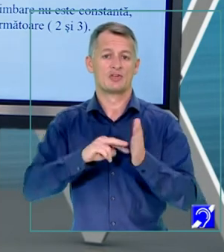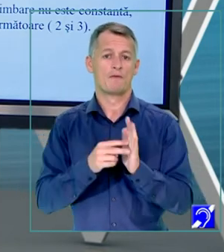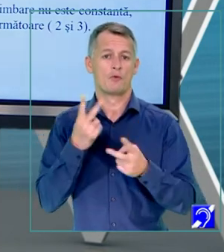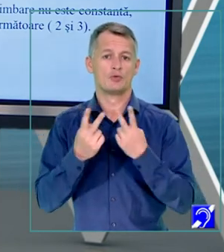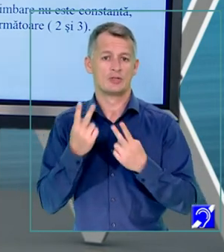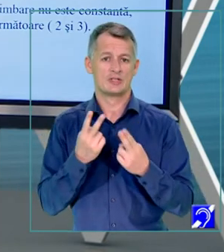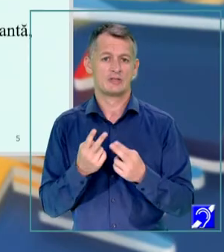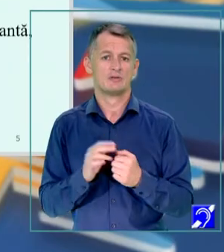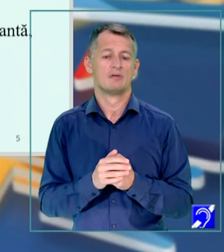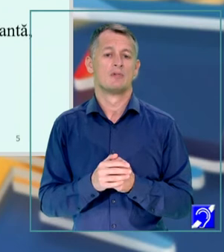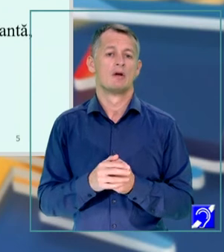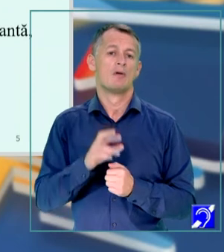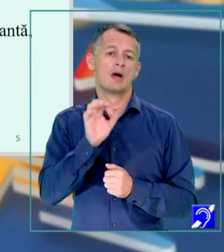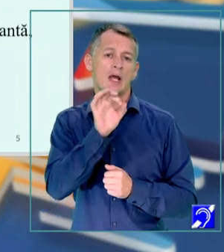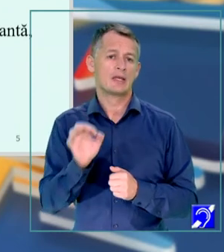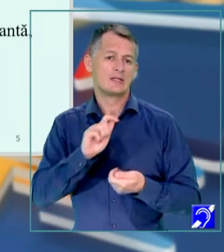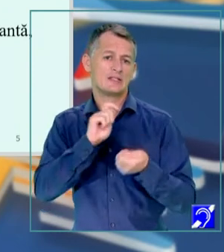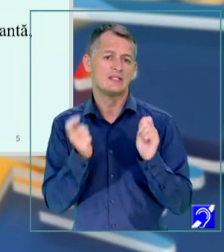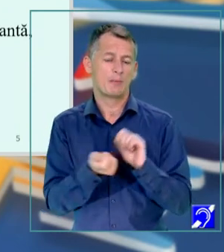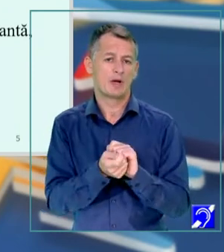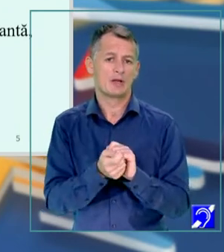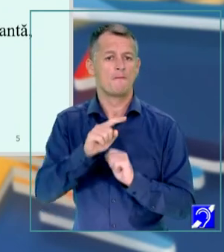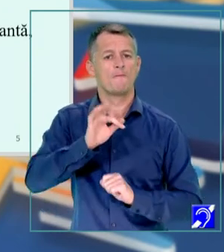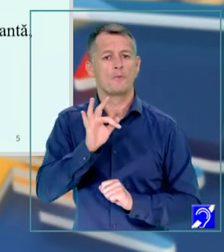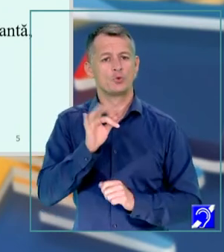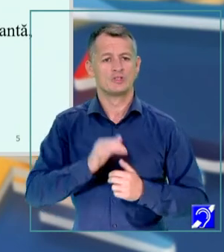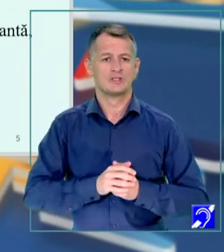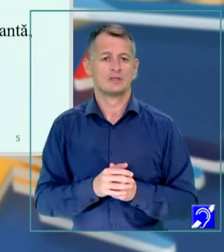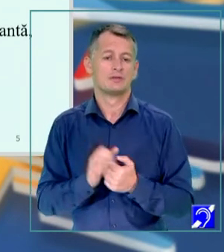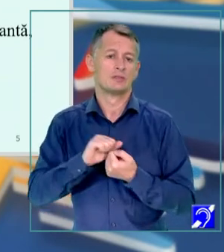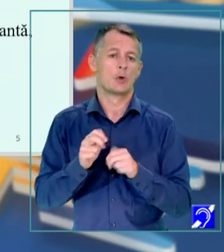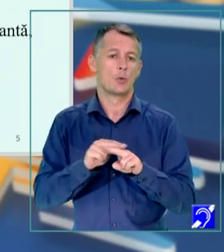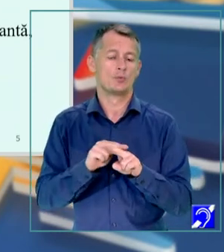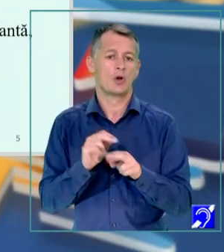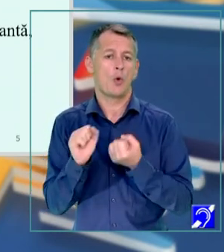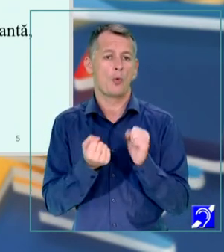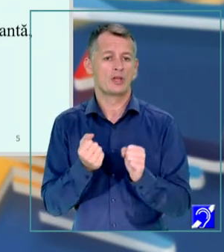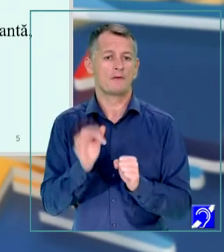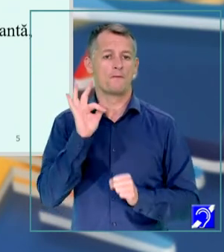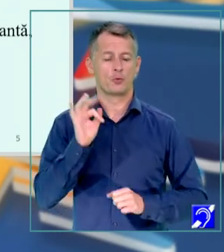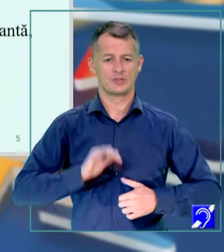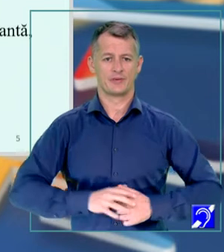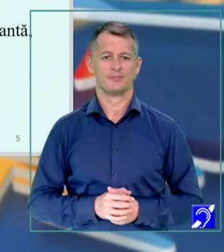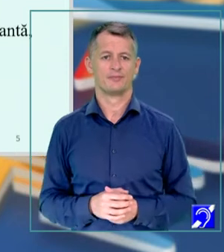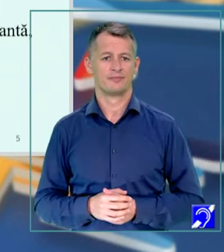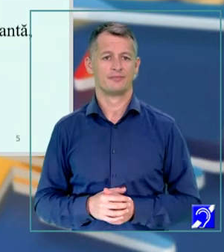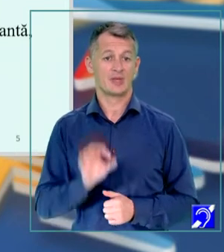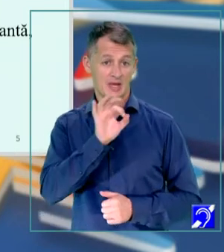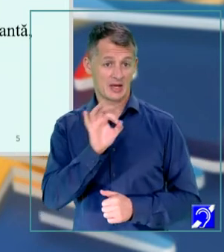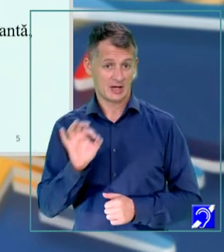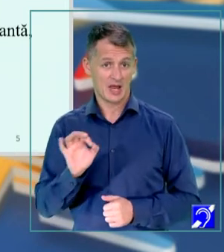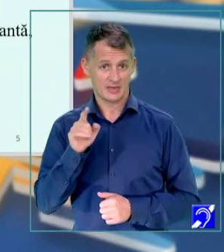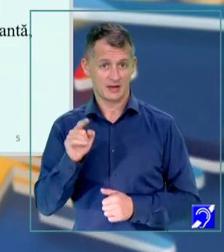unei funcții adică se mai spune rata schimbării sau se spune variația funcției sau modul de comportare a funcției arată schimbări unei